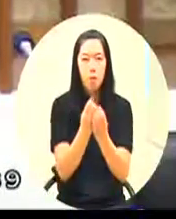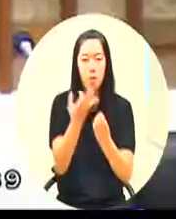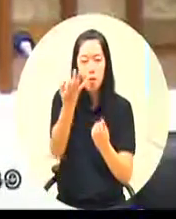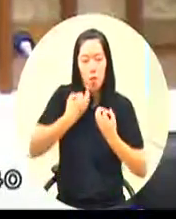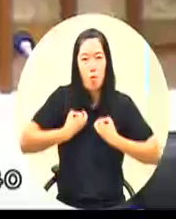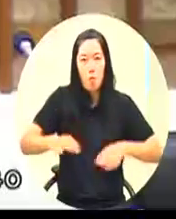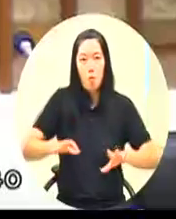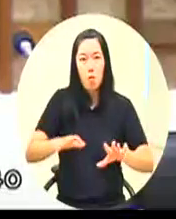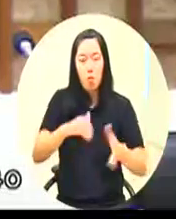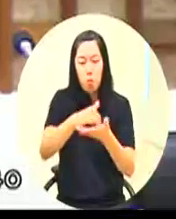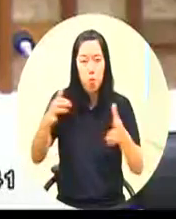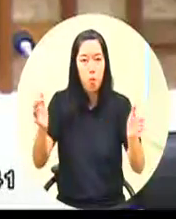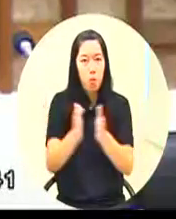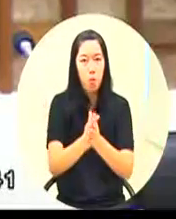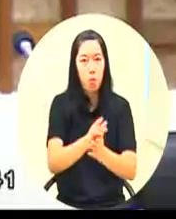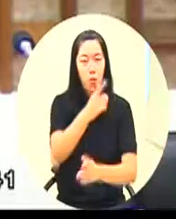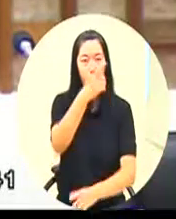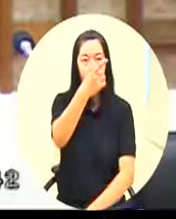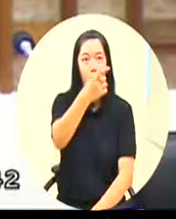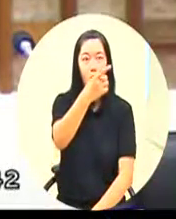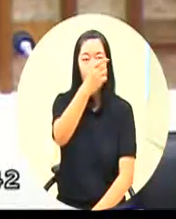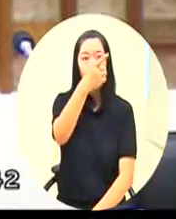再加上1.08亿。